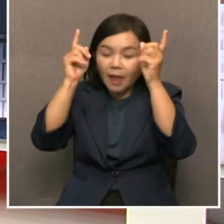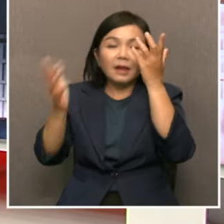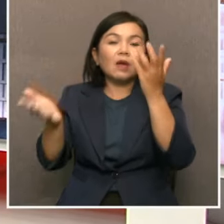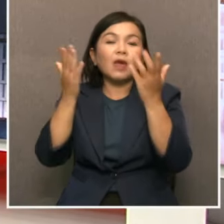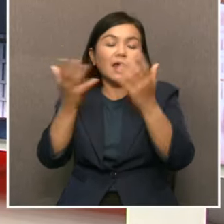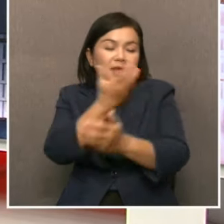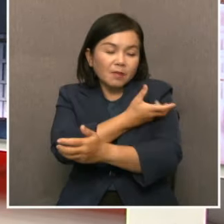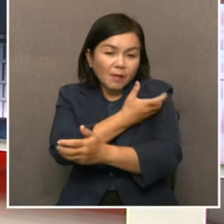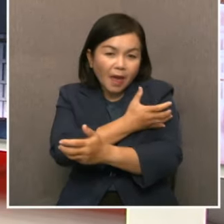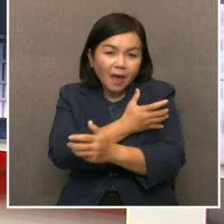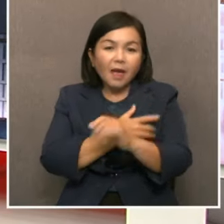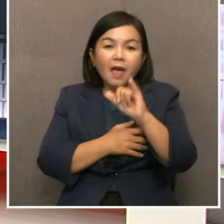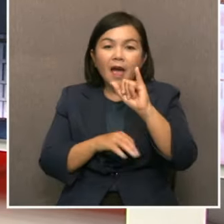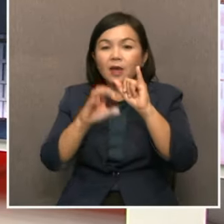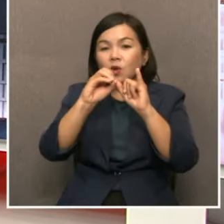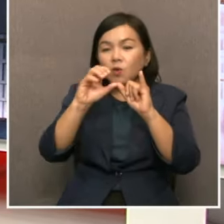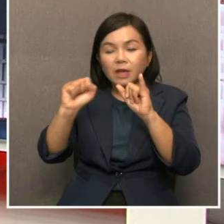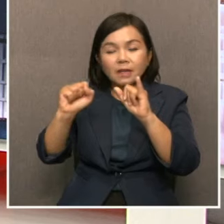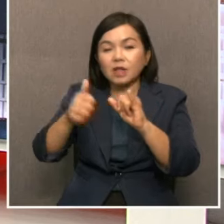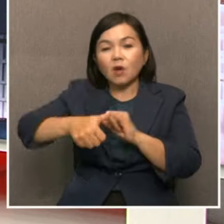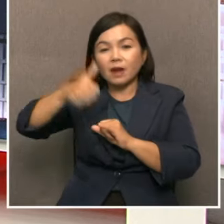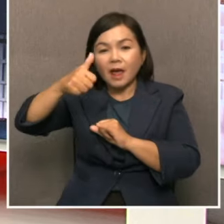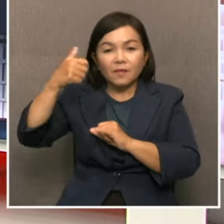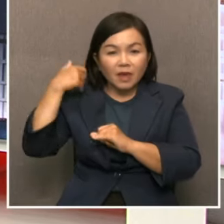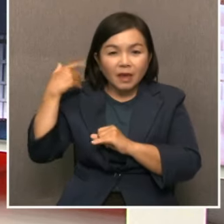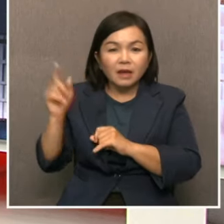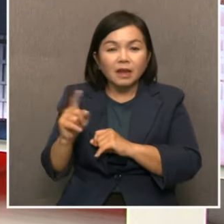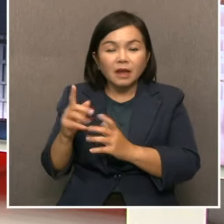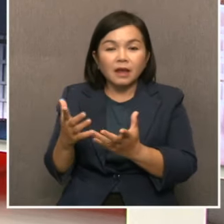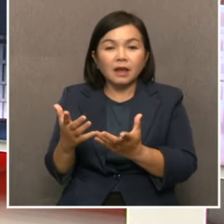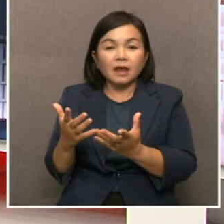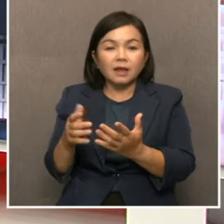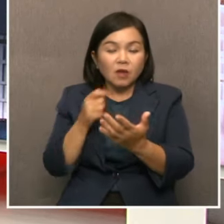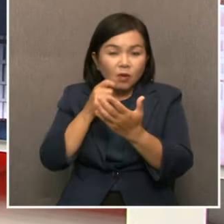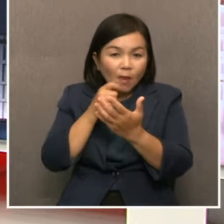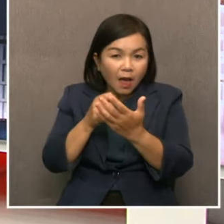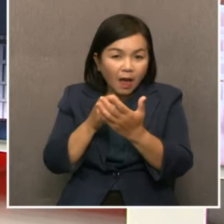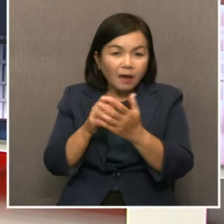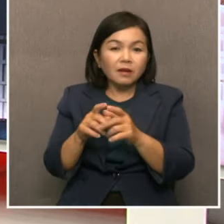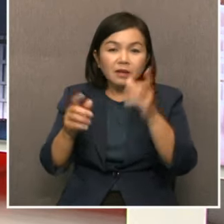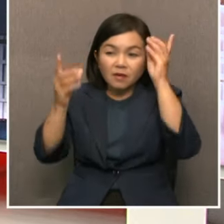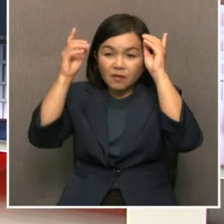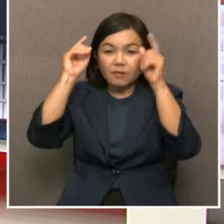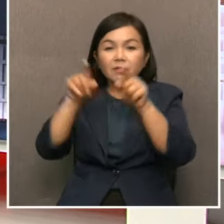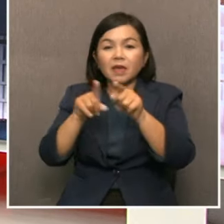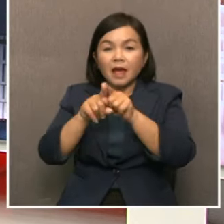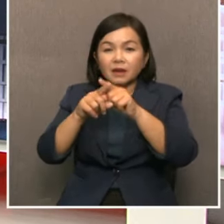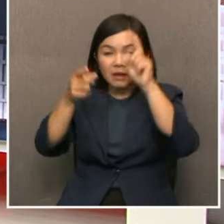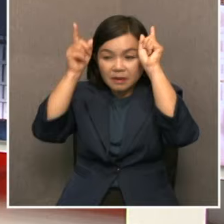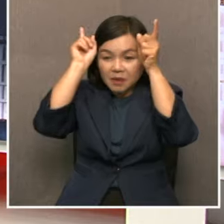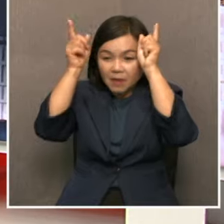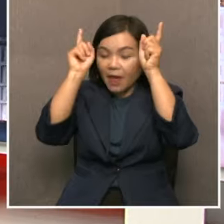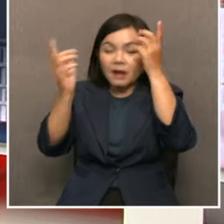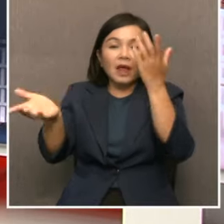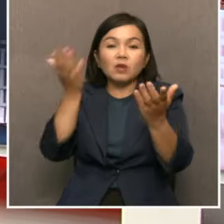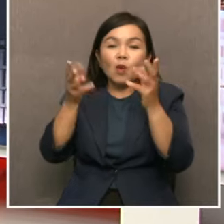ช้ iOS ก็ดาวน์โหลดได้ค่ะที่ App Store นะคะรวมถึง Google Play นะคะใครใช้ Android นี่ก็เป็นช่องทางการดาวน์โหลดค่ะต้องเน้นย้